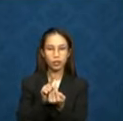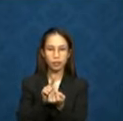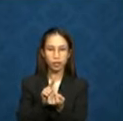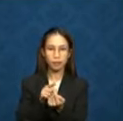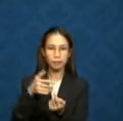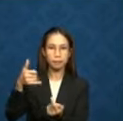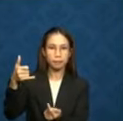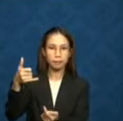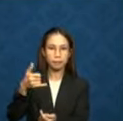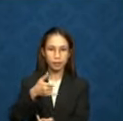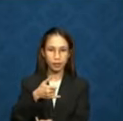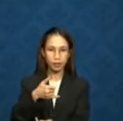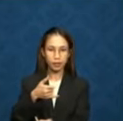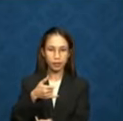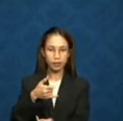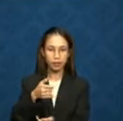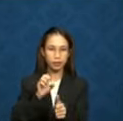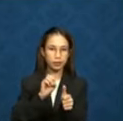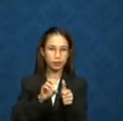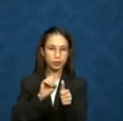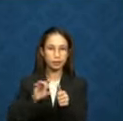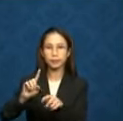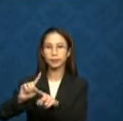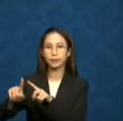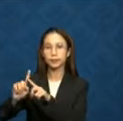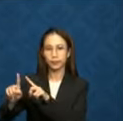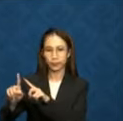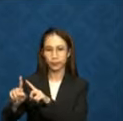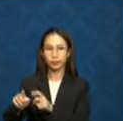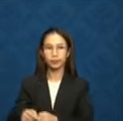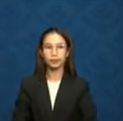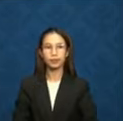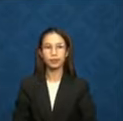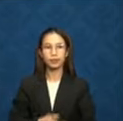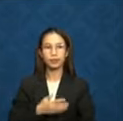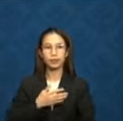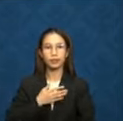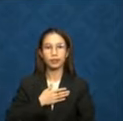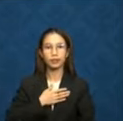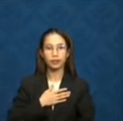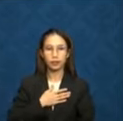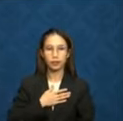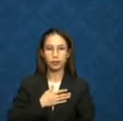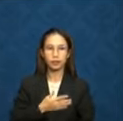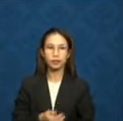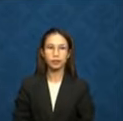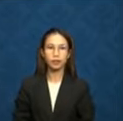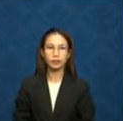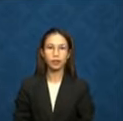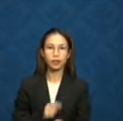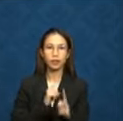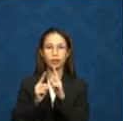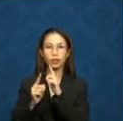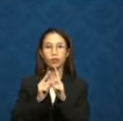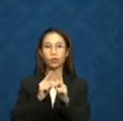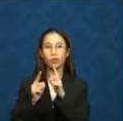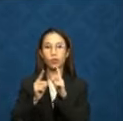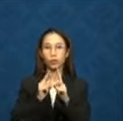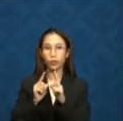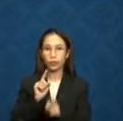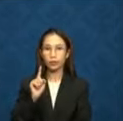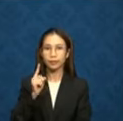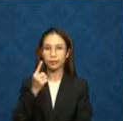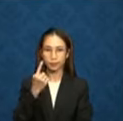ร่วมเสนอข้อคิดเห็นต่าง ๆแล้วเรากจะมีการเสวนาอีกครั้งหนึ่ง